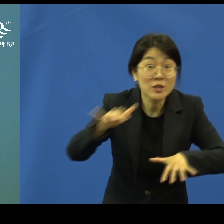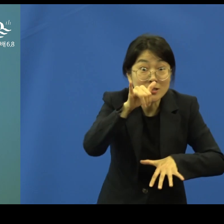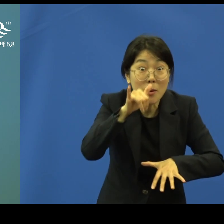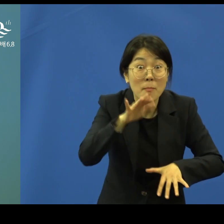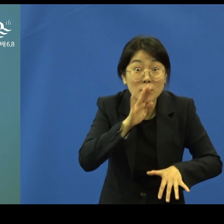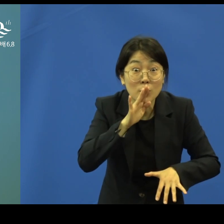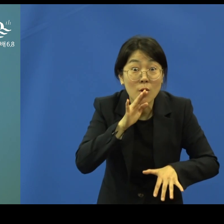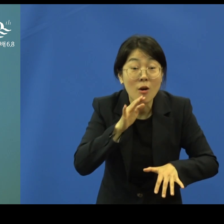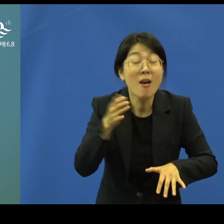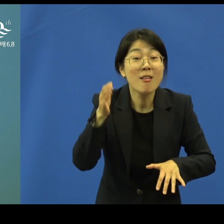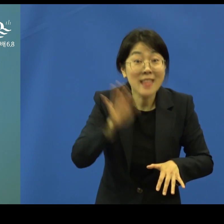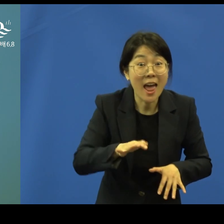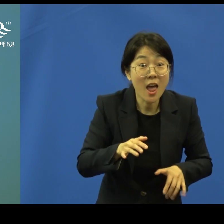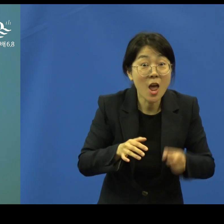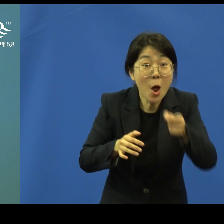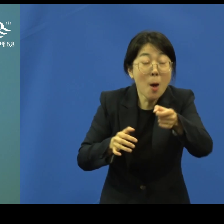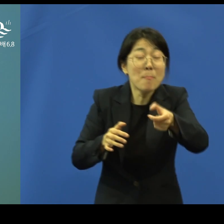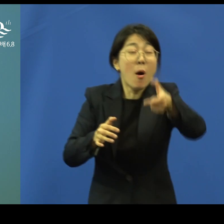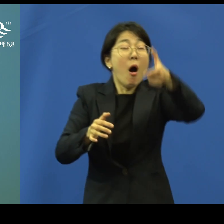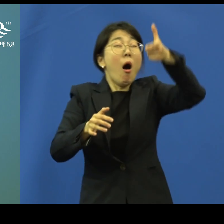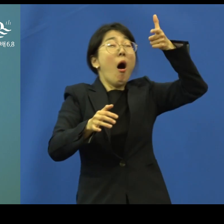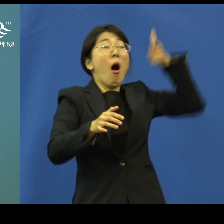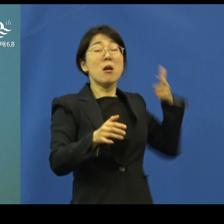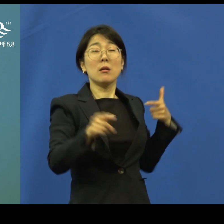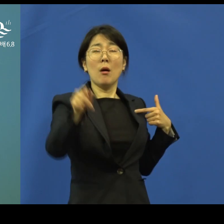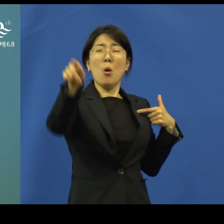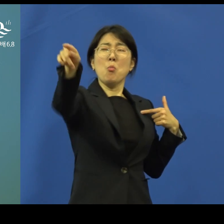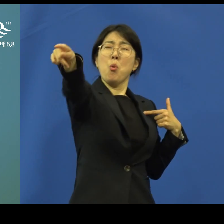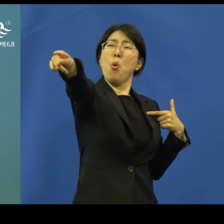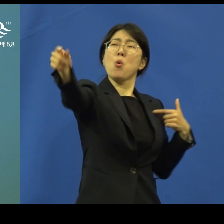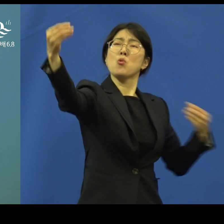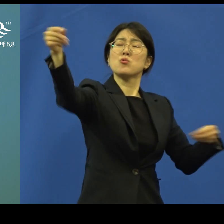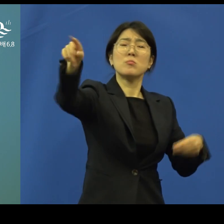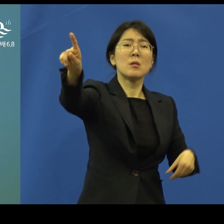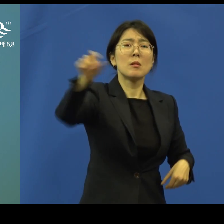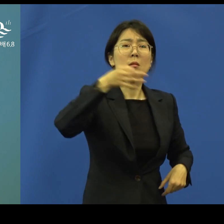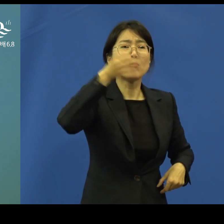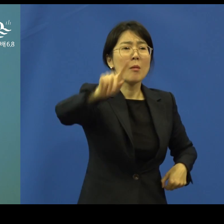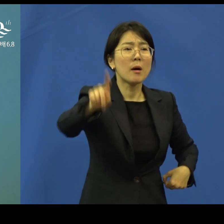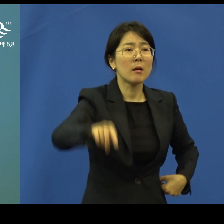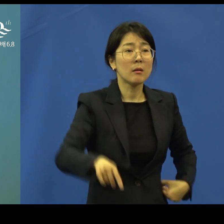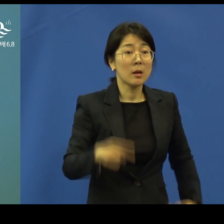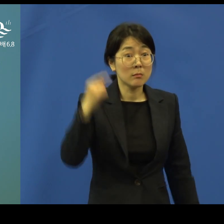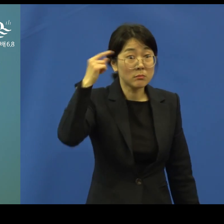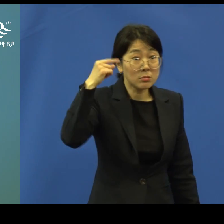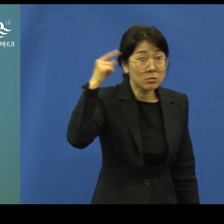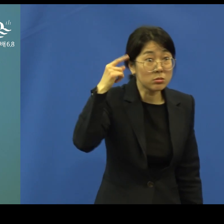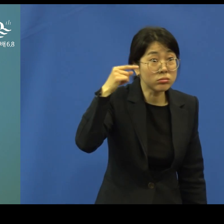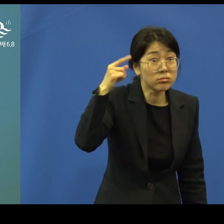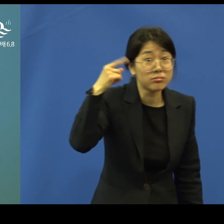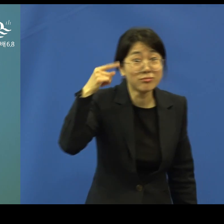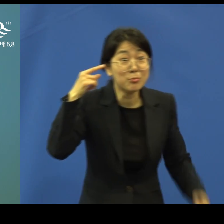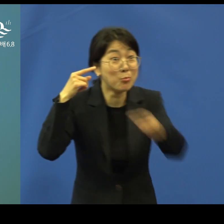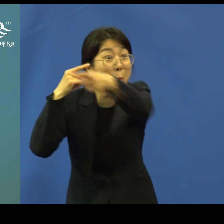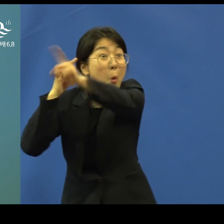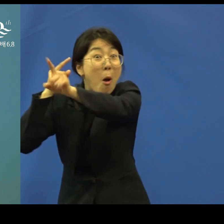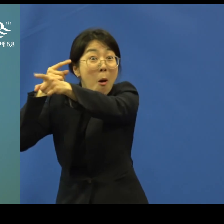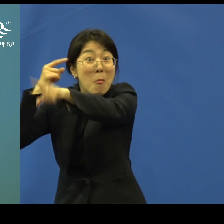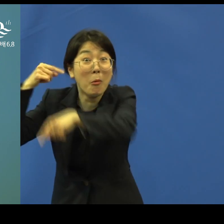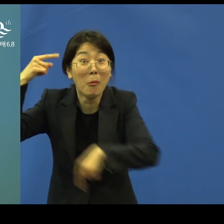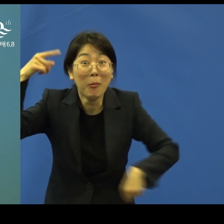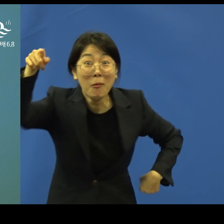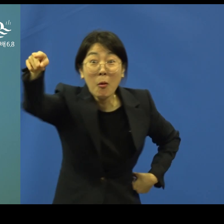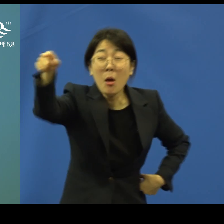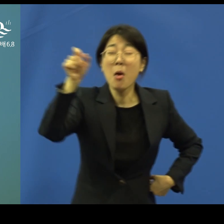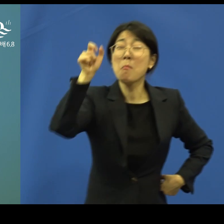근데 그 귀가 닫혀 있는 분은 그 음악 소리를 못 들어요. 근데 음악 소리를 못 듣는 사람이 보기에 춤추는 사람은 미친